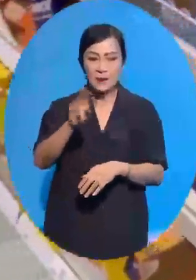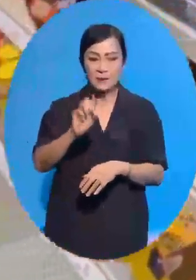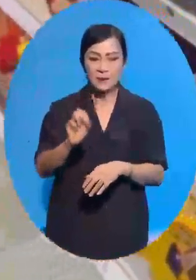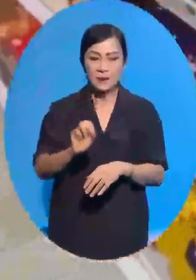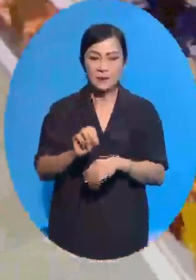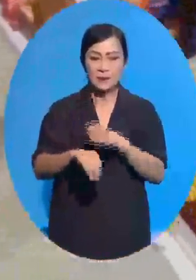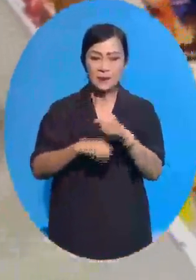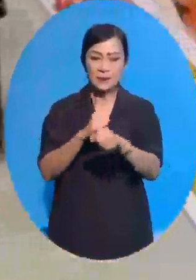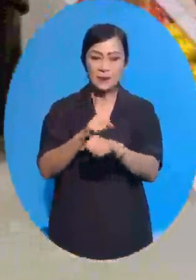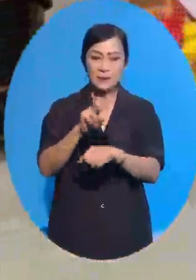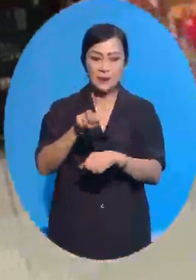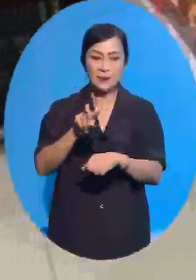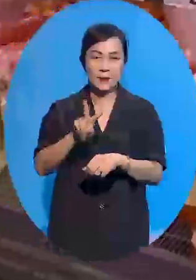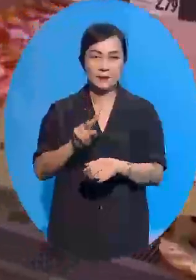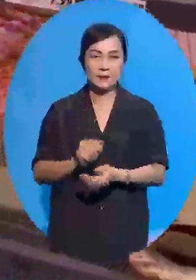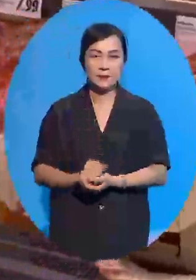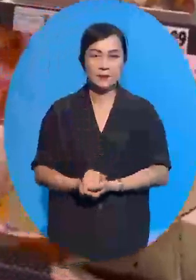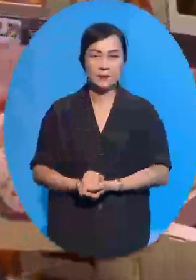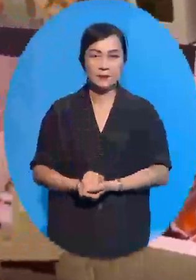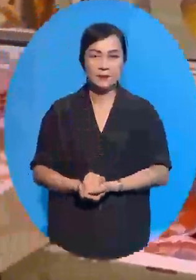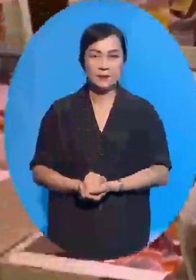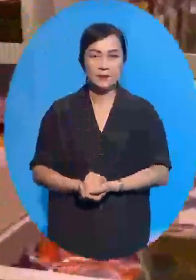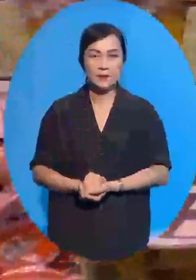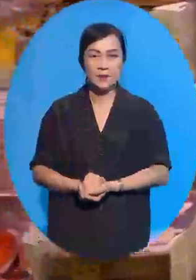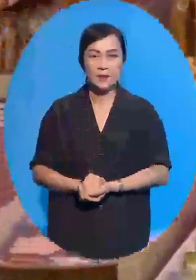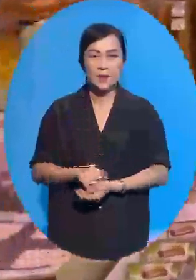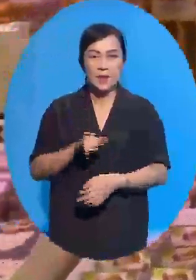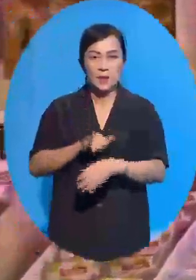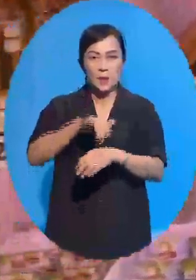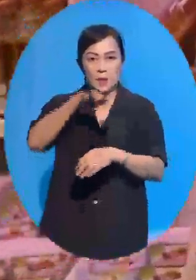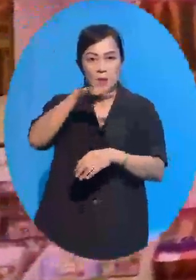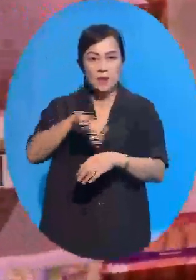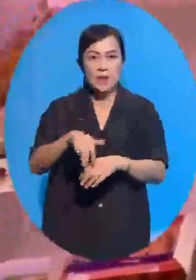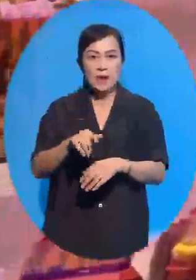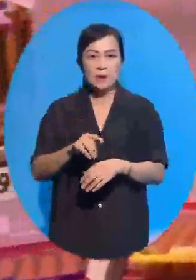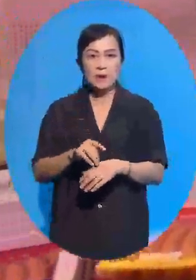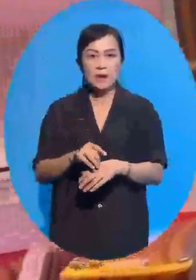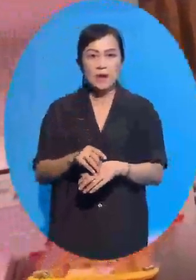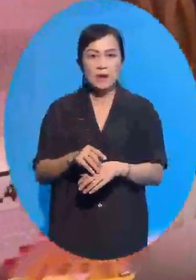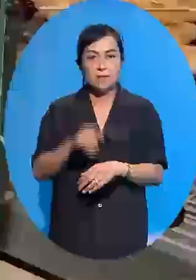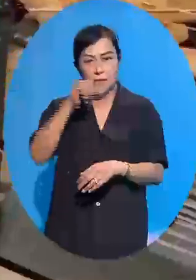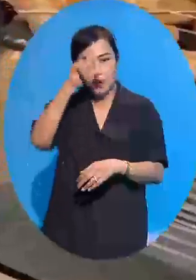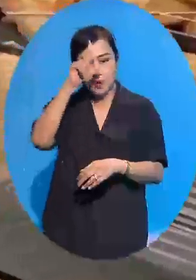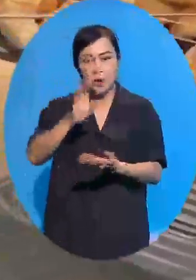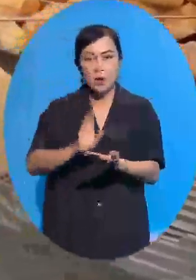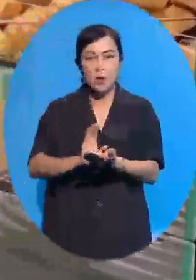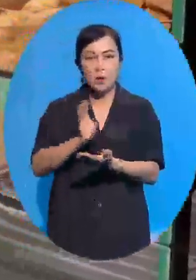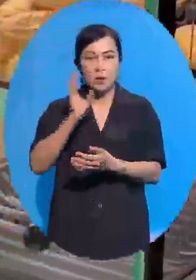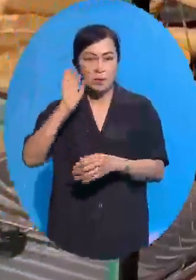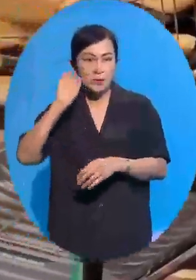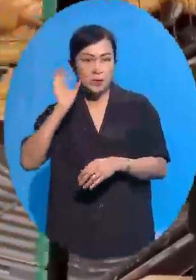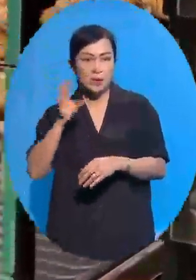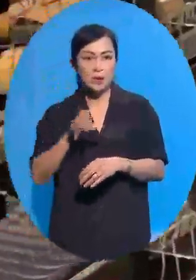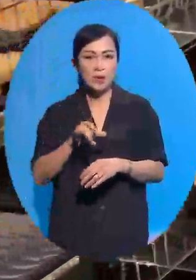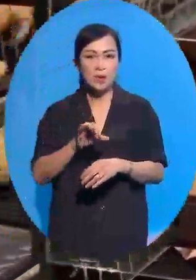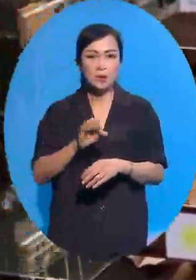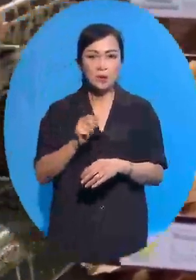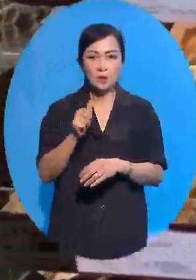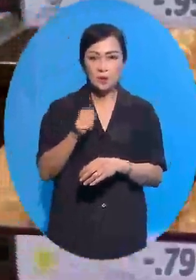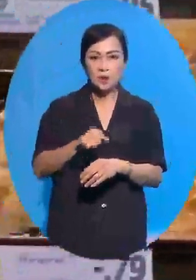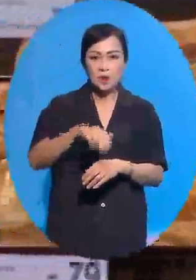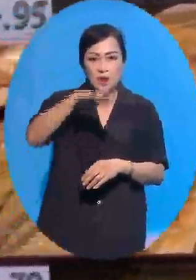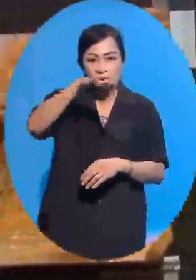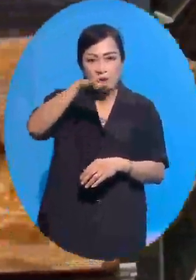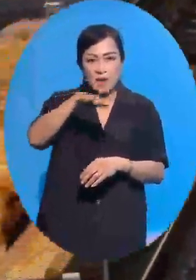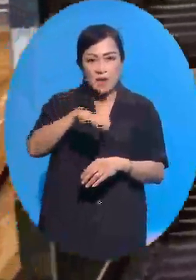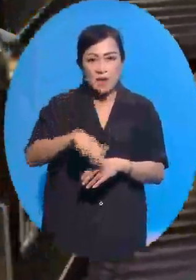cùng kỳ năm 2022. FAO cho biết nhu cầu giảm và thích ứng với những trở ngại của chuỗi cung ứng toàn cầu là những yếu tố chính đẩy